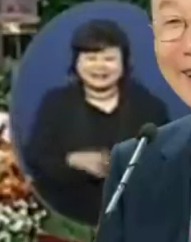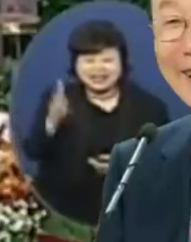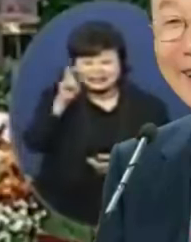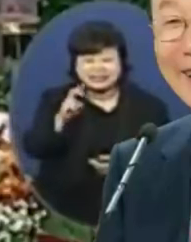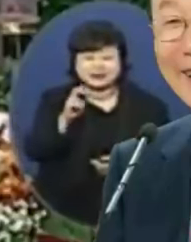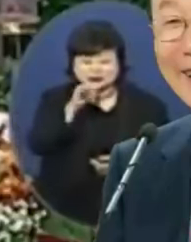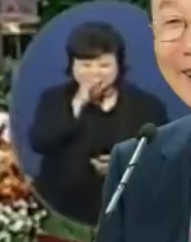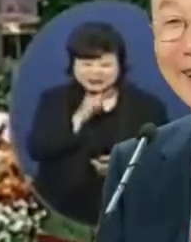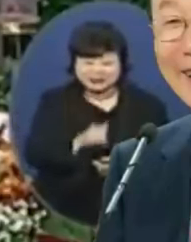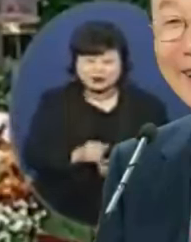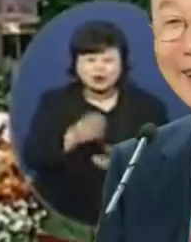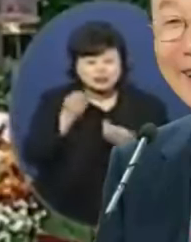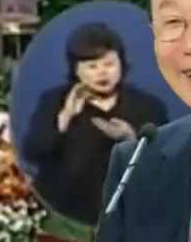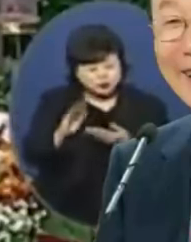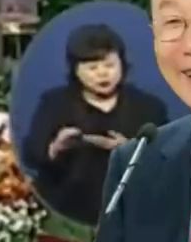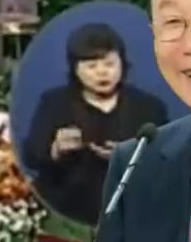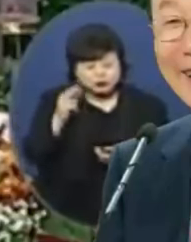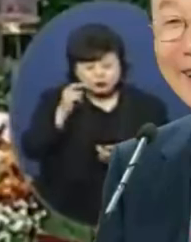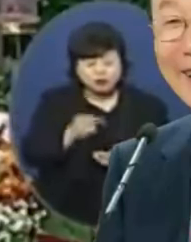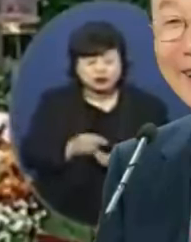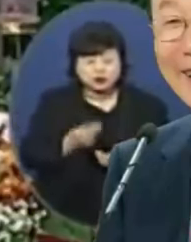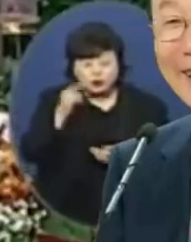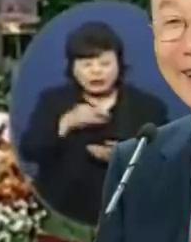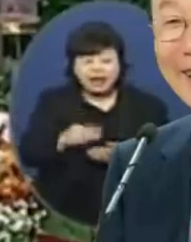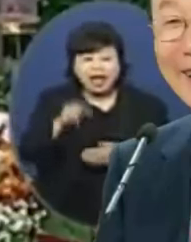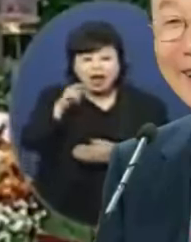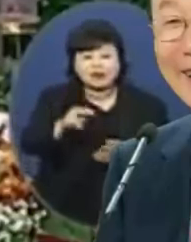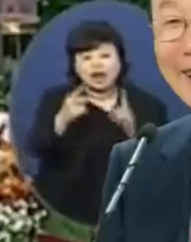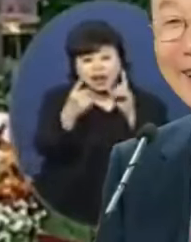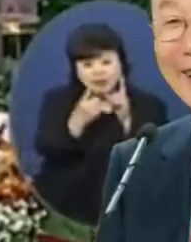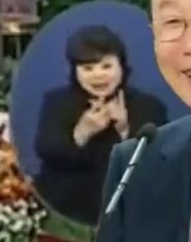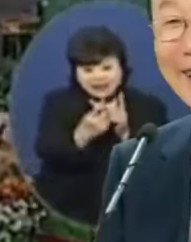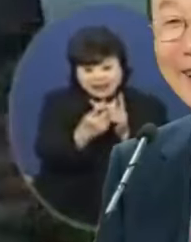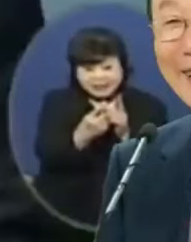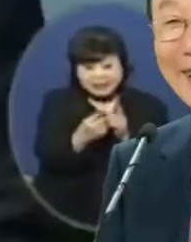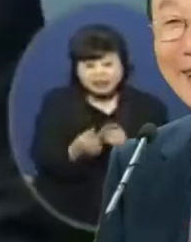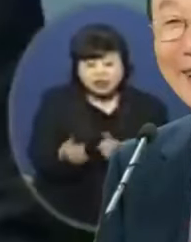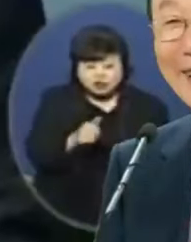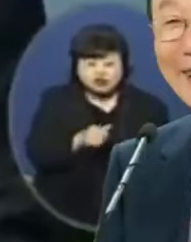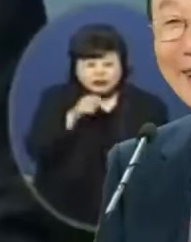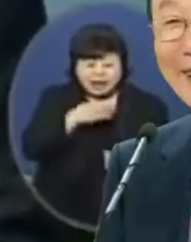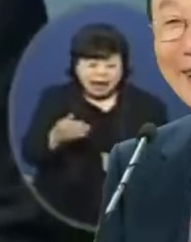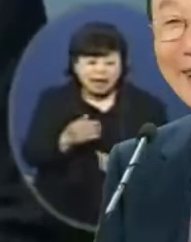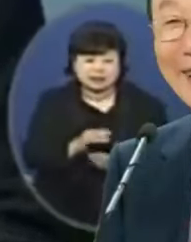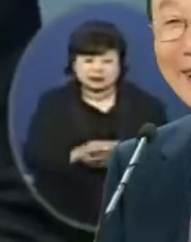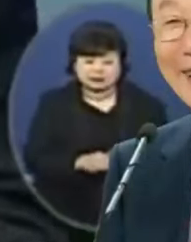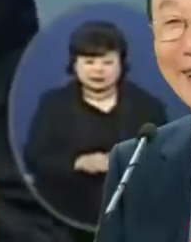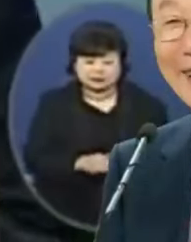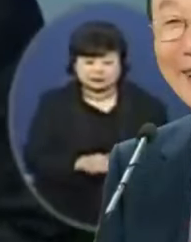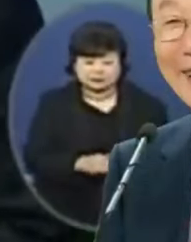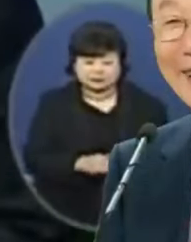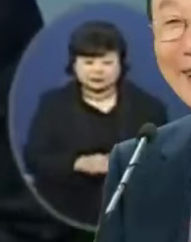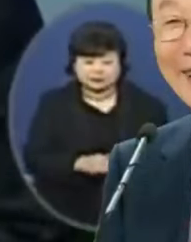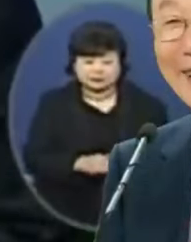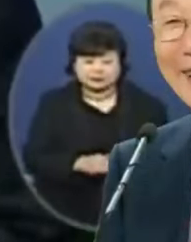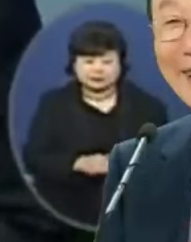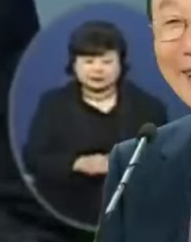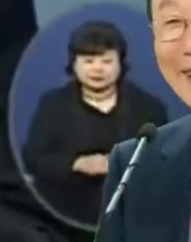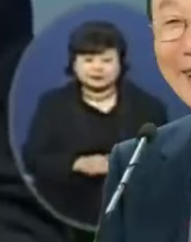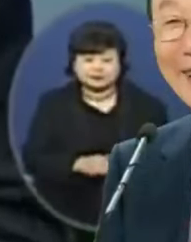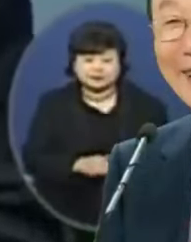찬송도 있지 않습니까? 며칠 후 요단강 건너가 만나리. 요단강은 죽음의 강으로 상징하는 것입니다. 요단강 이쪽 편은